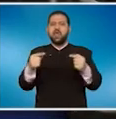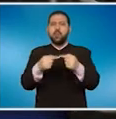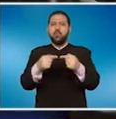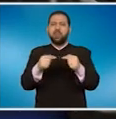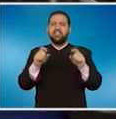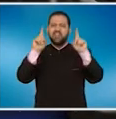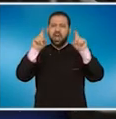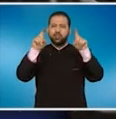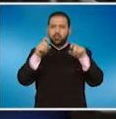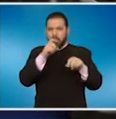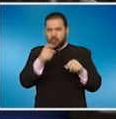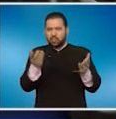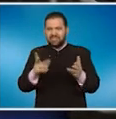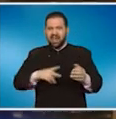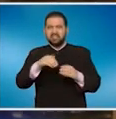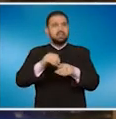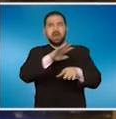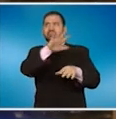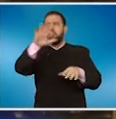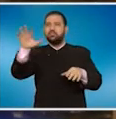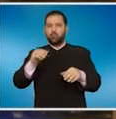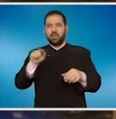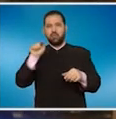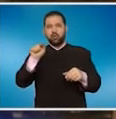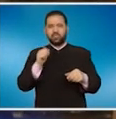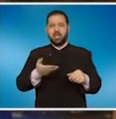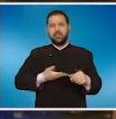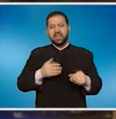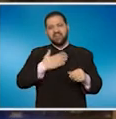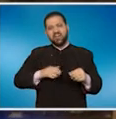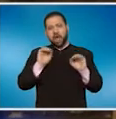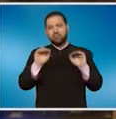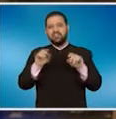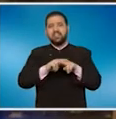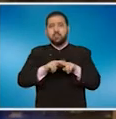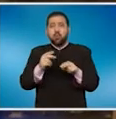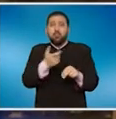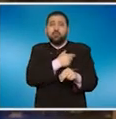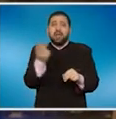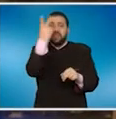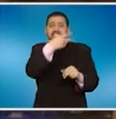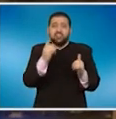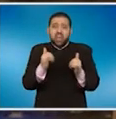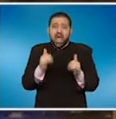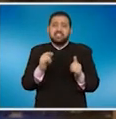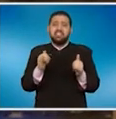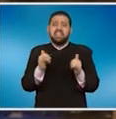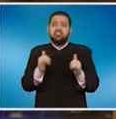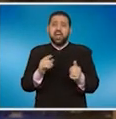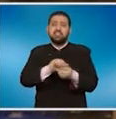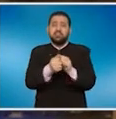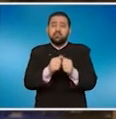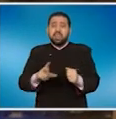împotriva duhurilor răutății care sunt în văzduh. Părinte, aș vrea să vă întreb, cum putem înțelege azi această luptă?